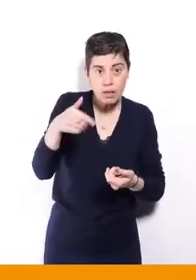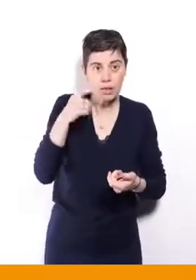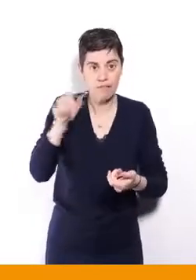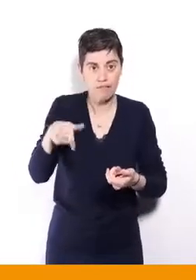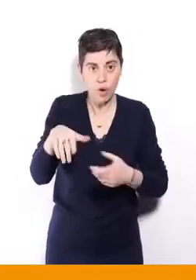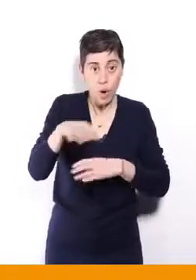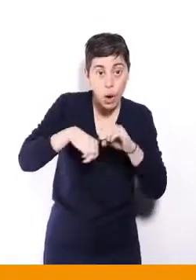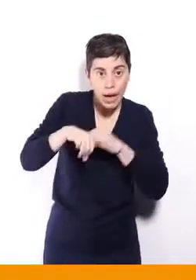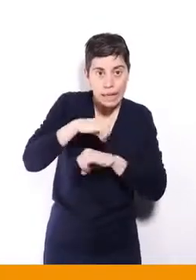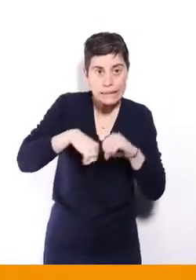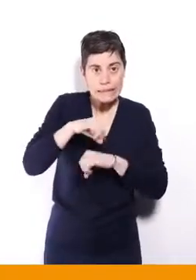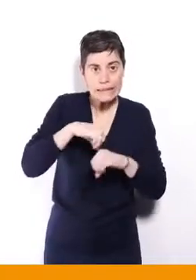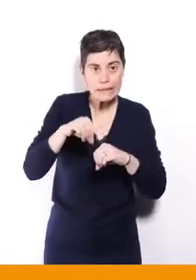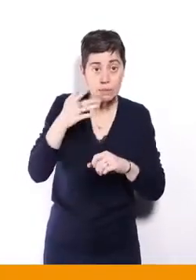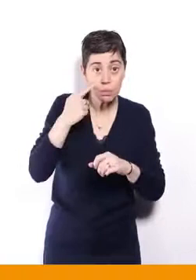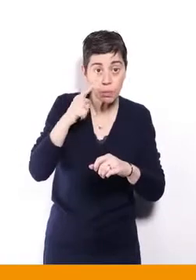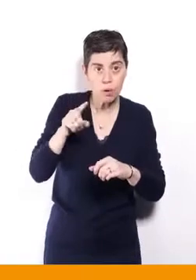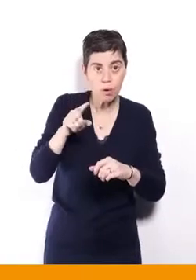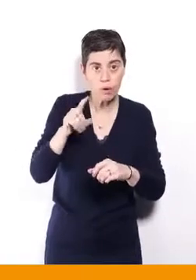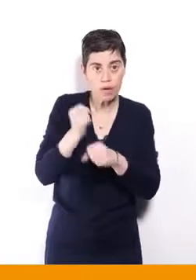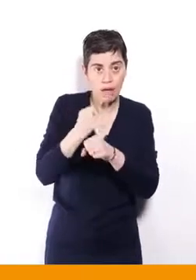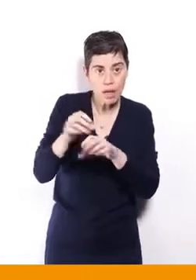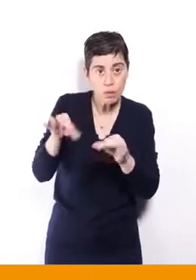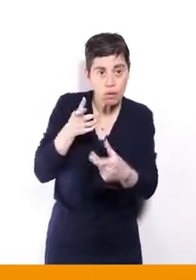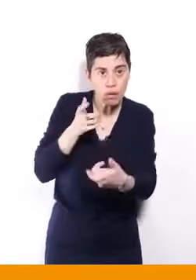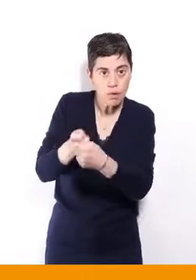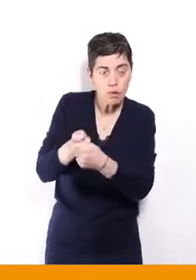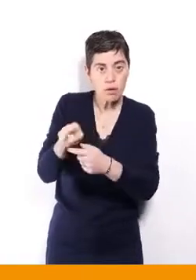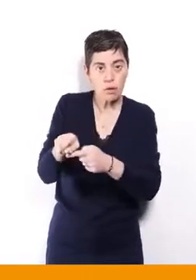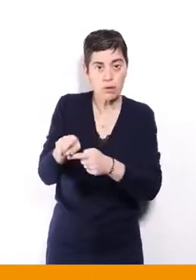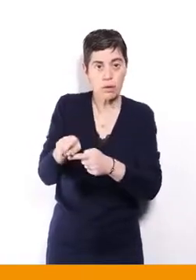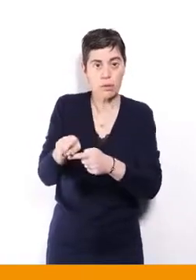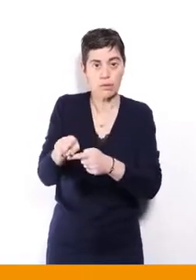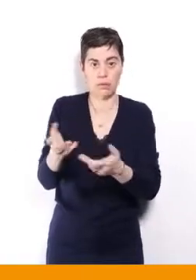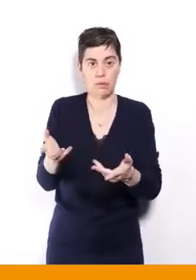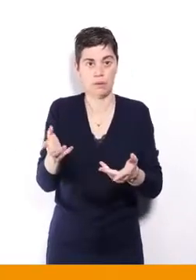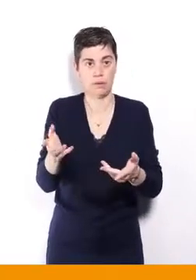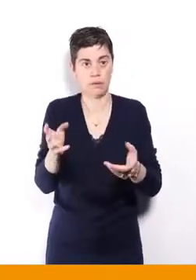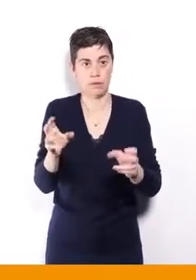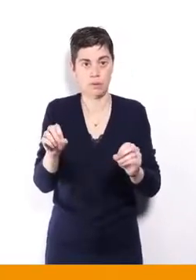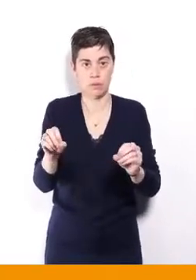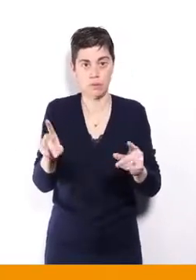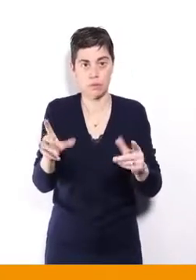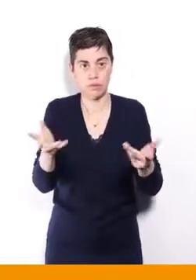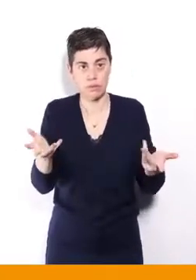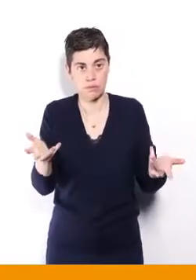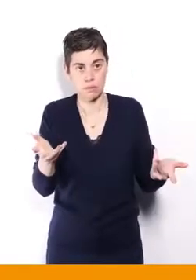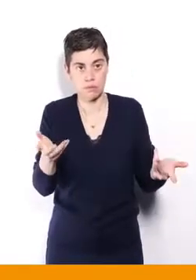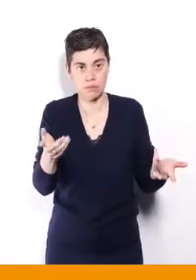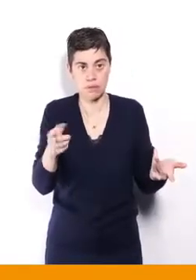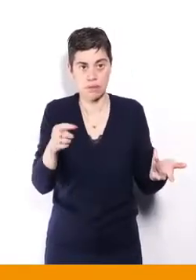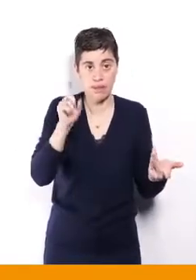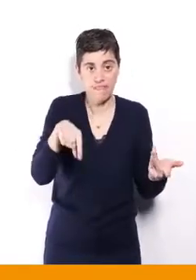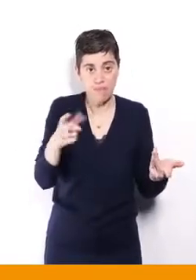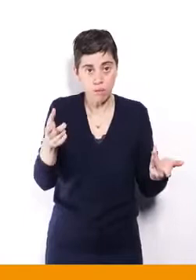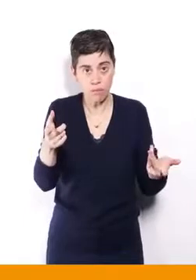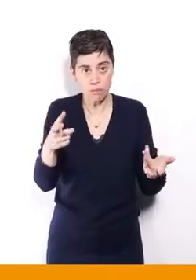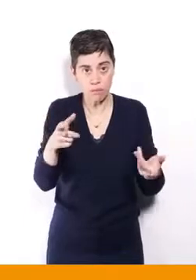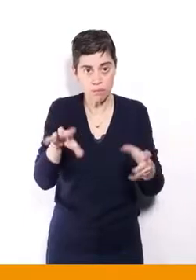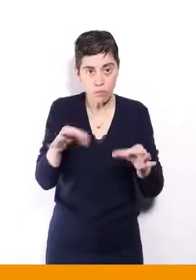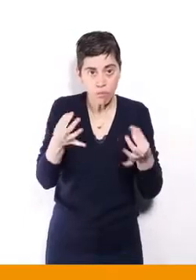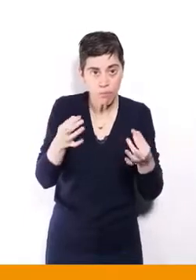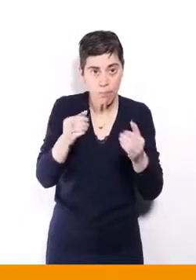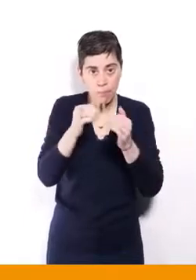organiser une réponse, ben, la question qui se pose tout de suite après, c'est lui trouver un toit et un toit à